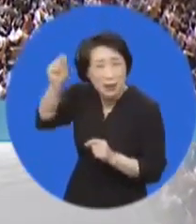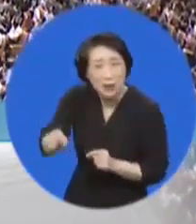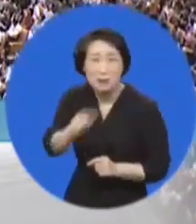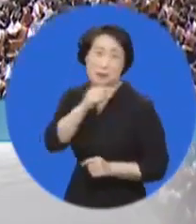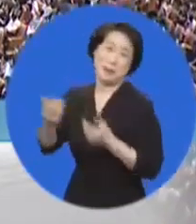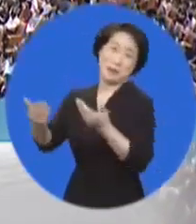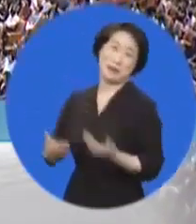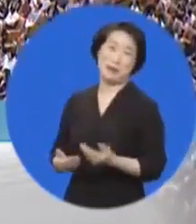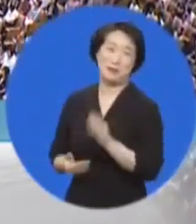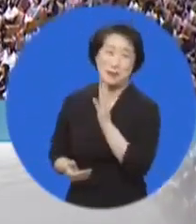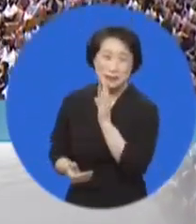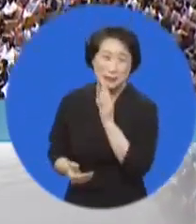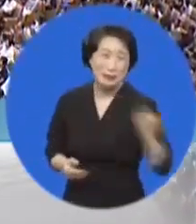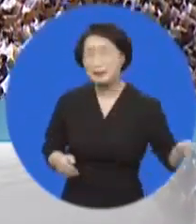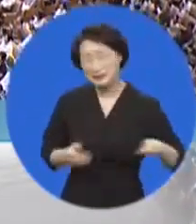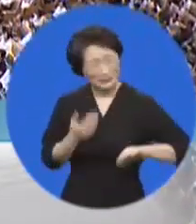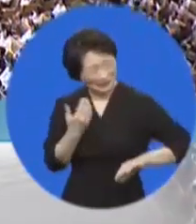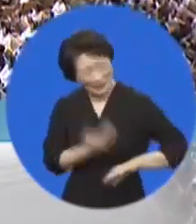생명의 피.